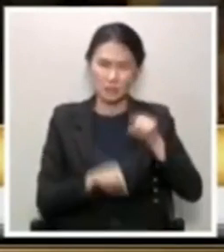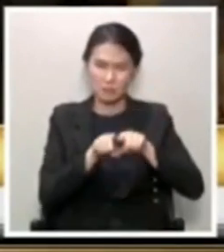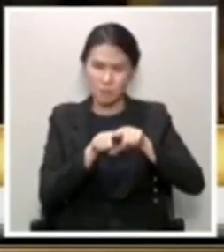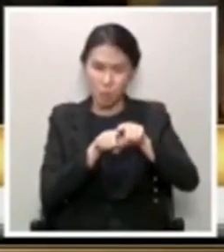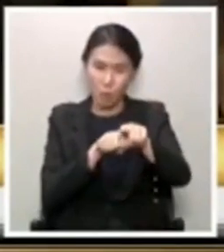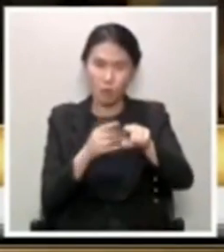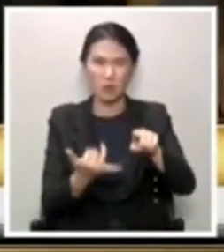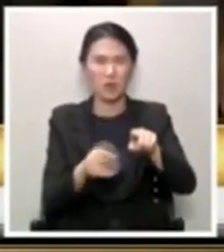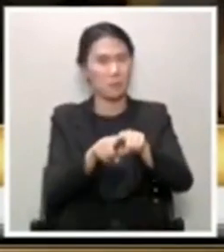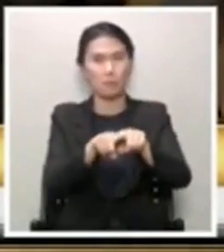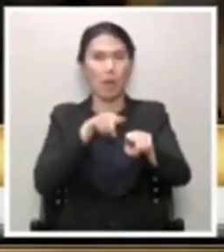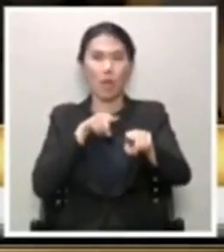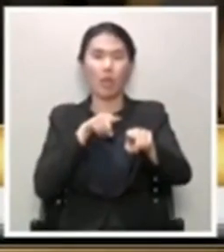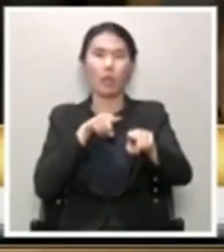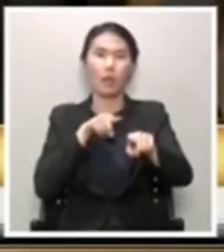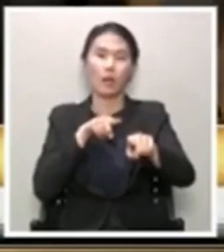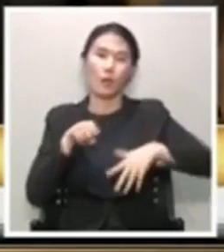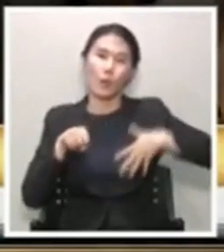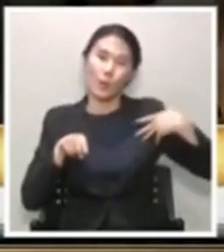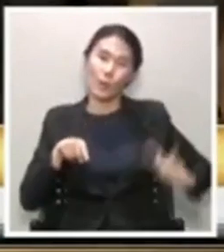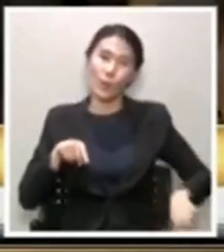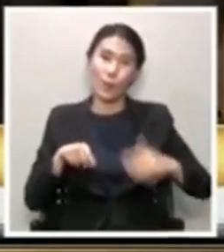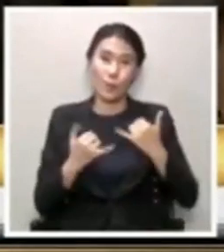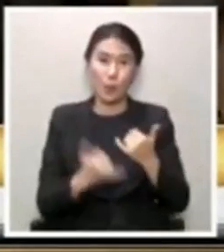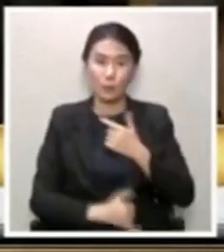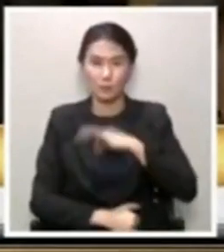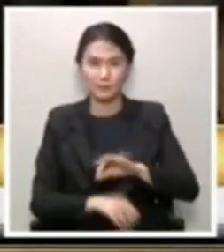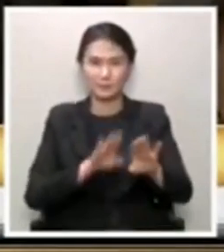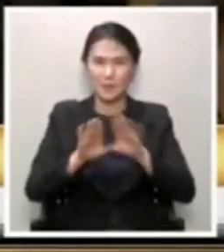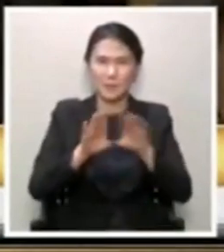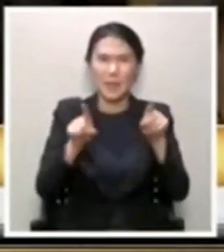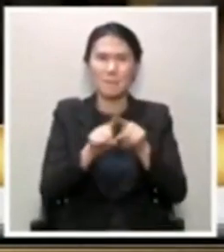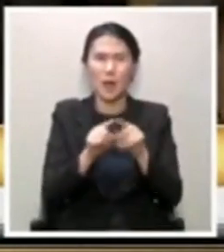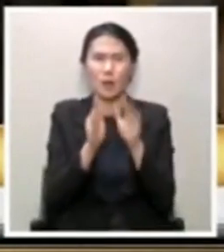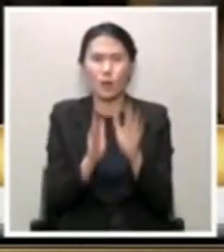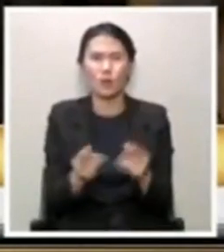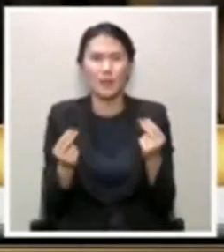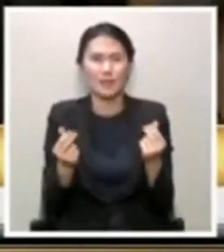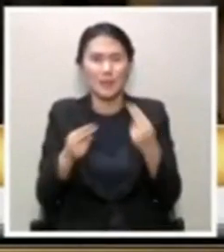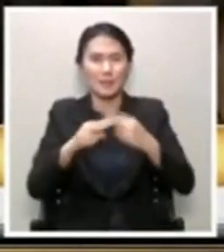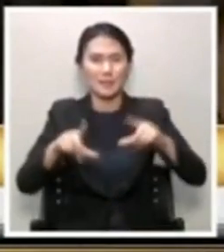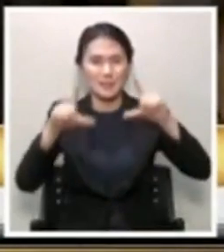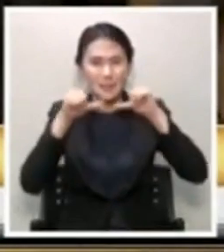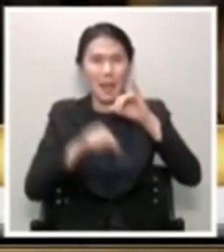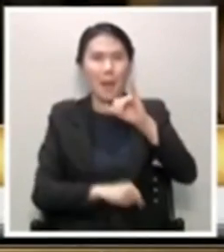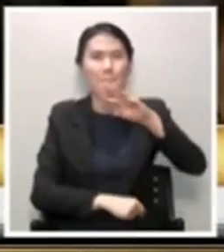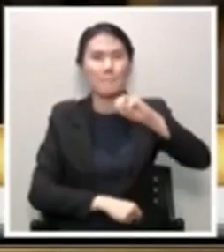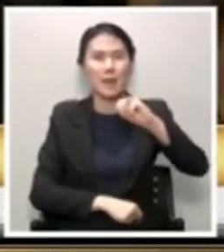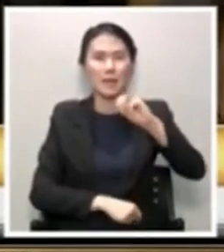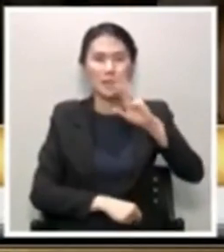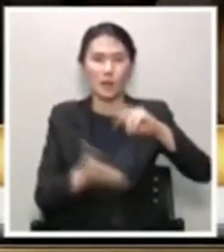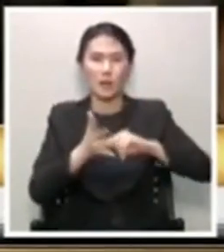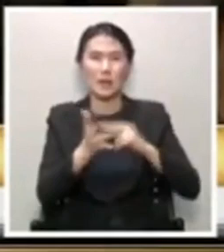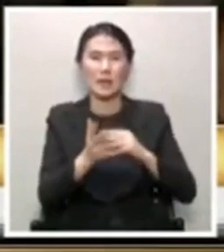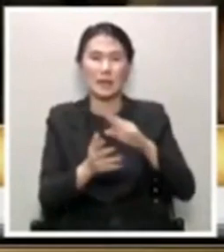รากลับถอยหลังครับผมเปรียบเทียบอยู่เสมอๆว่ามันเหมือนท่าเต้นของไมเคิลแจ็คสันศิลปินราชาเพลงป๊อปเนี่ยครับท่าเต้นมูนวอล์